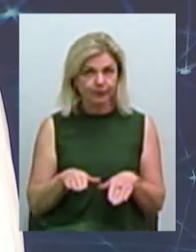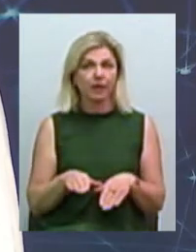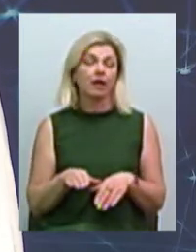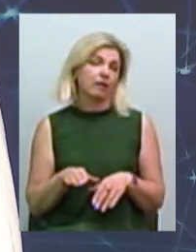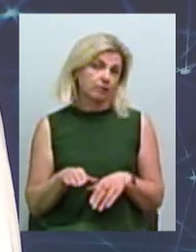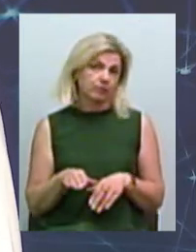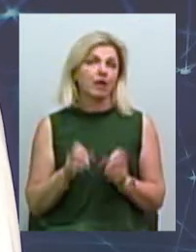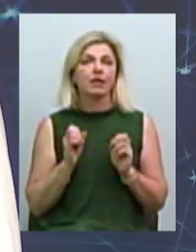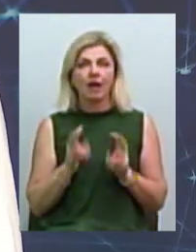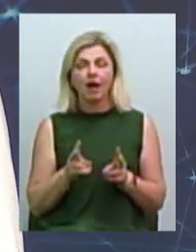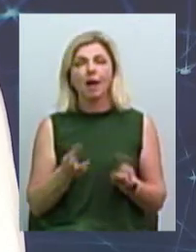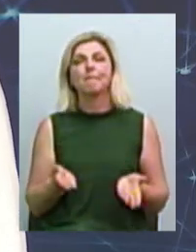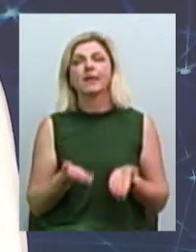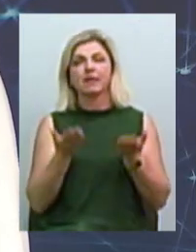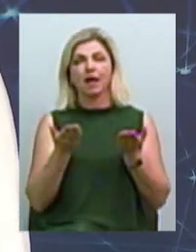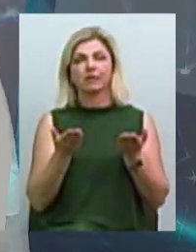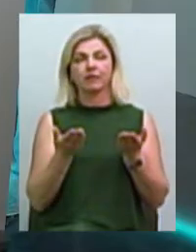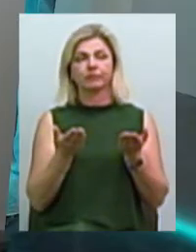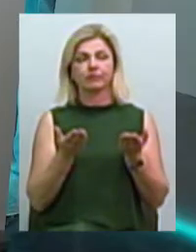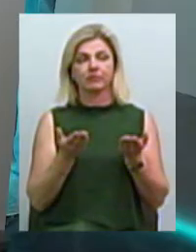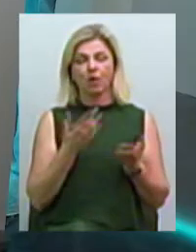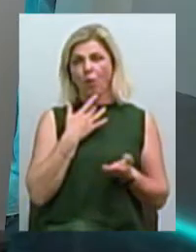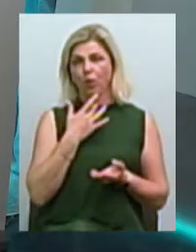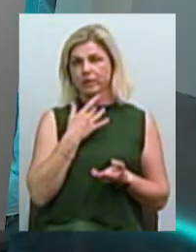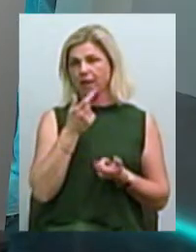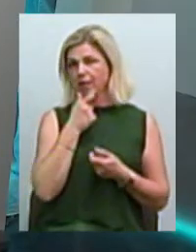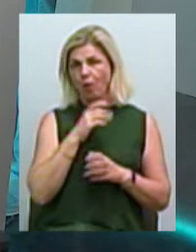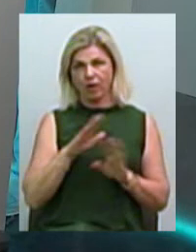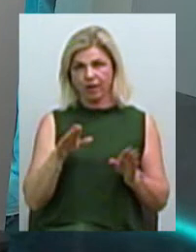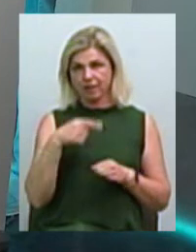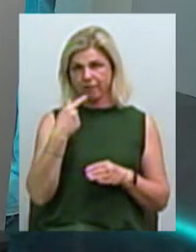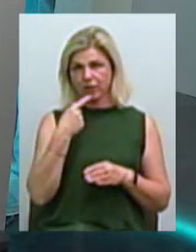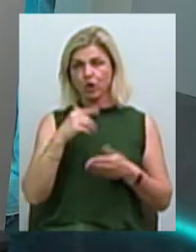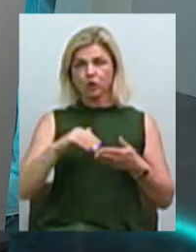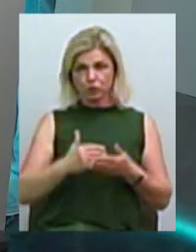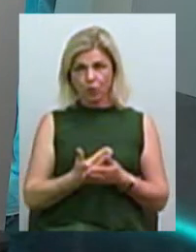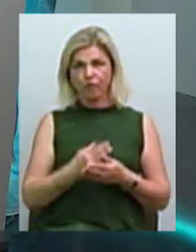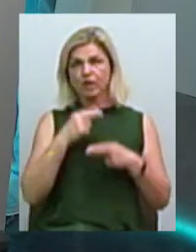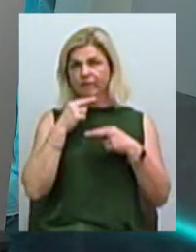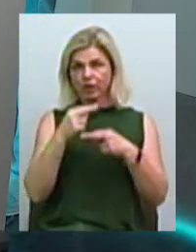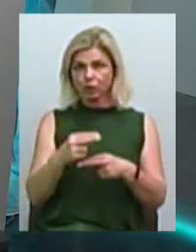ну, підняти, ну, галас, мабуть, некоректно сказати, але знову